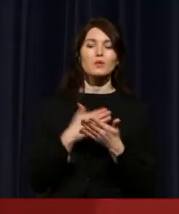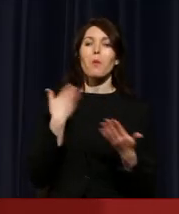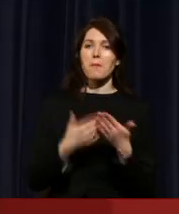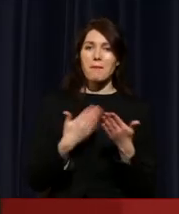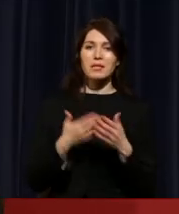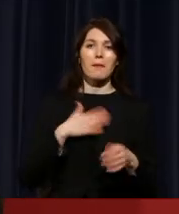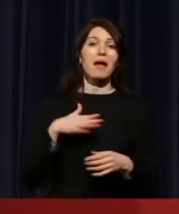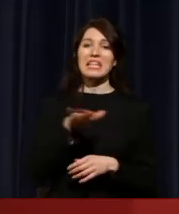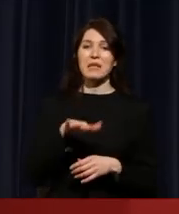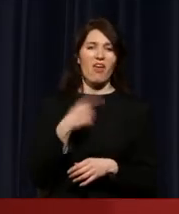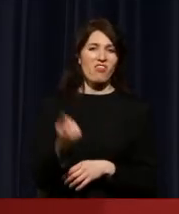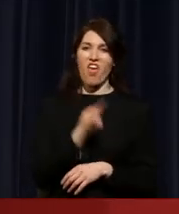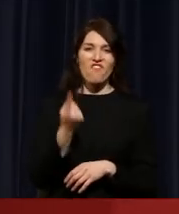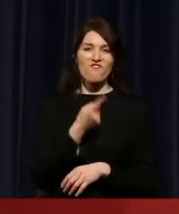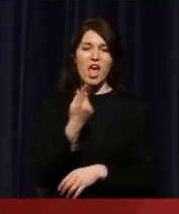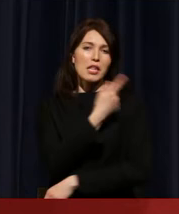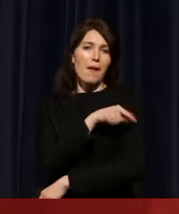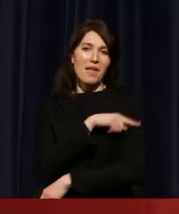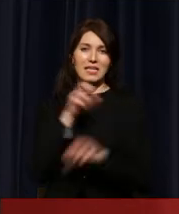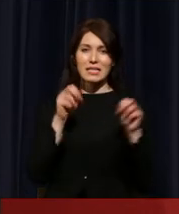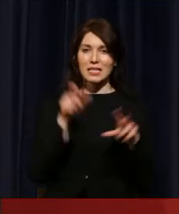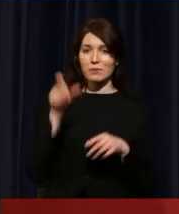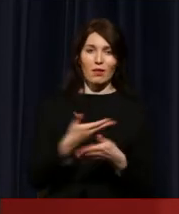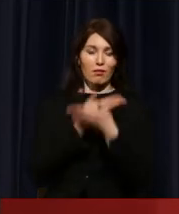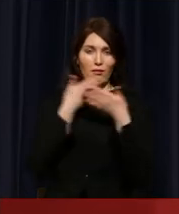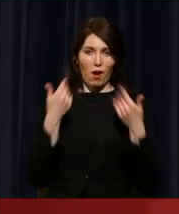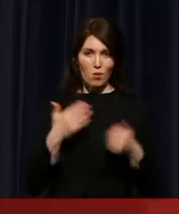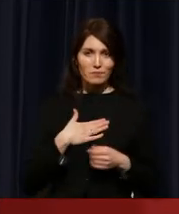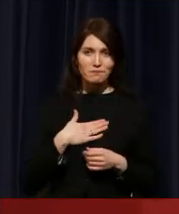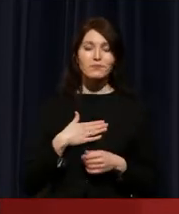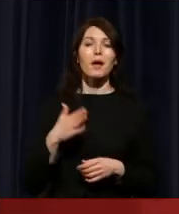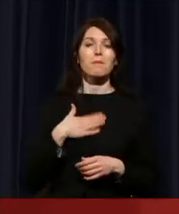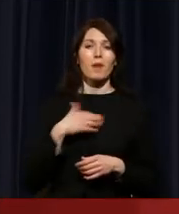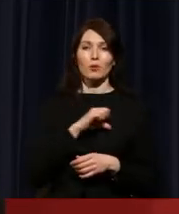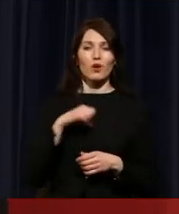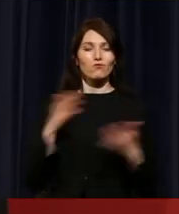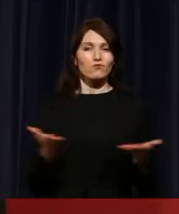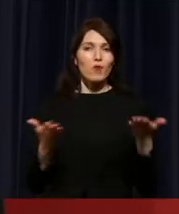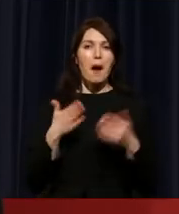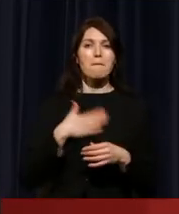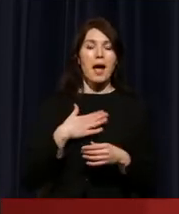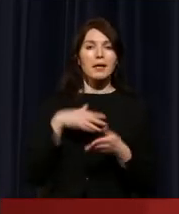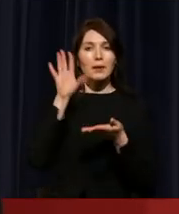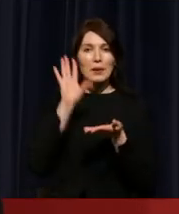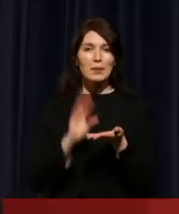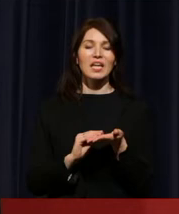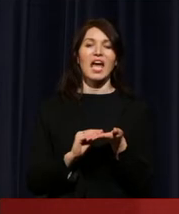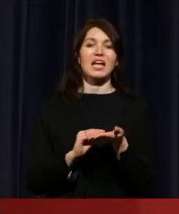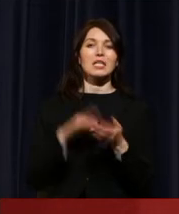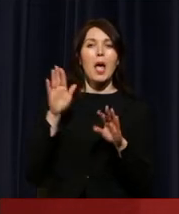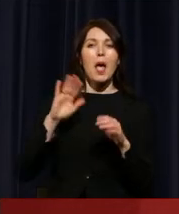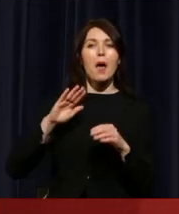nav neviena medicīnas speciālista. Un mani pamudināja mana pieredzētā